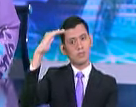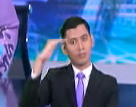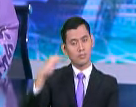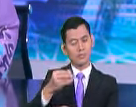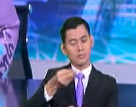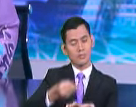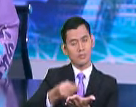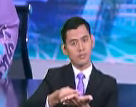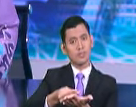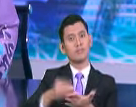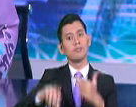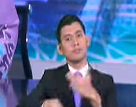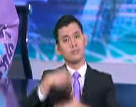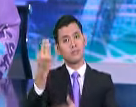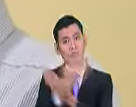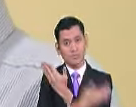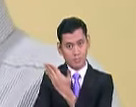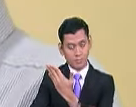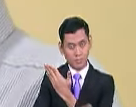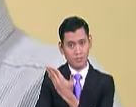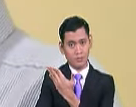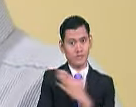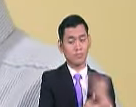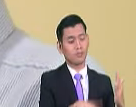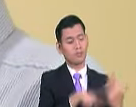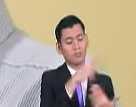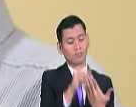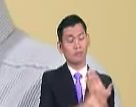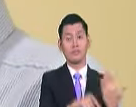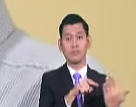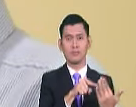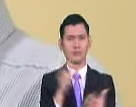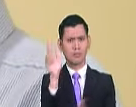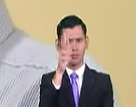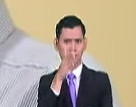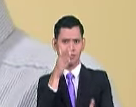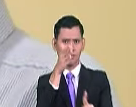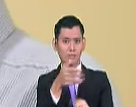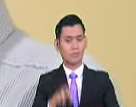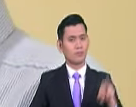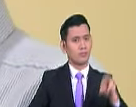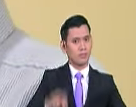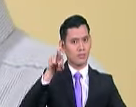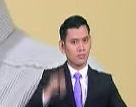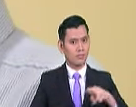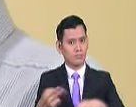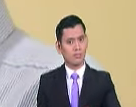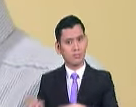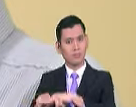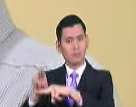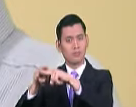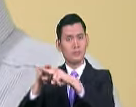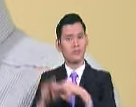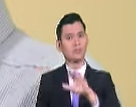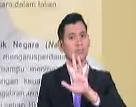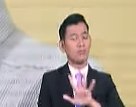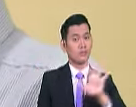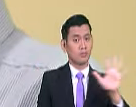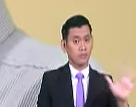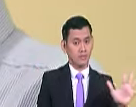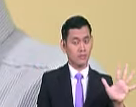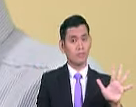luar negara. Di bawah pelan berkenaan, kerajaan menyasarkan kepadatan robot meningkat dari 55 unit